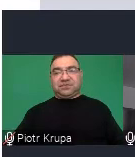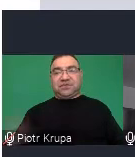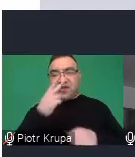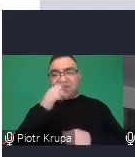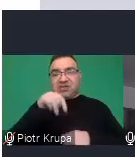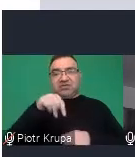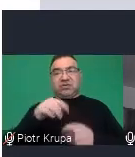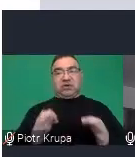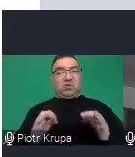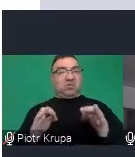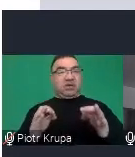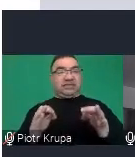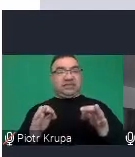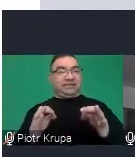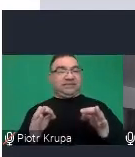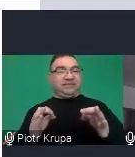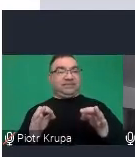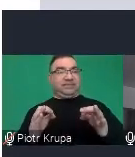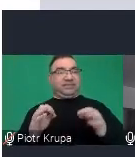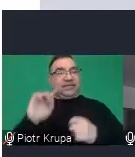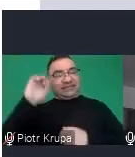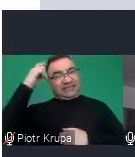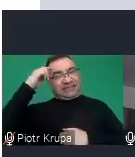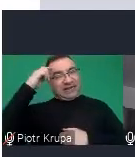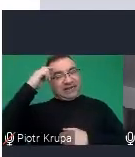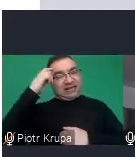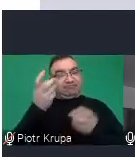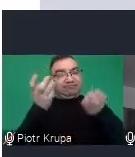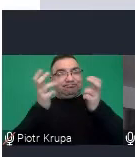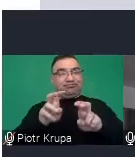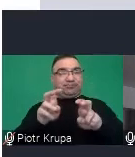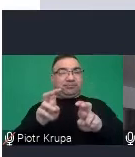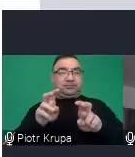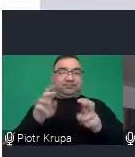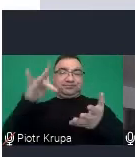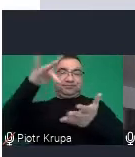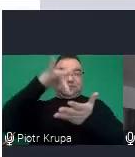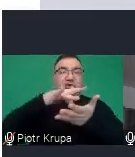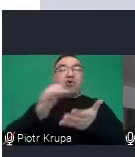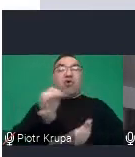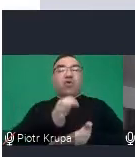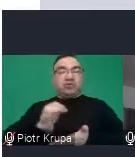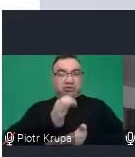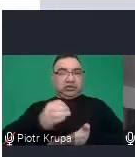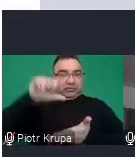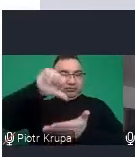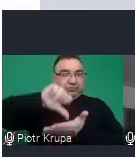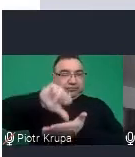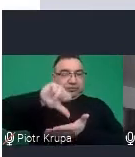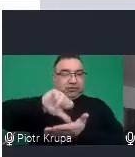wyglądało w obecnej chwili. Centrala hybrydowa została zlokalizowana w sercu osiedla